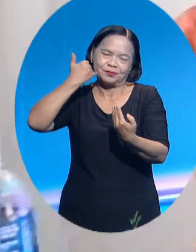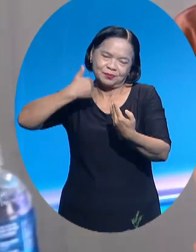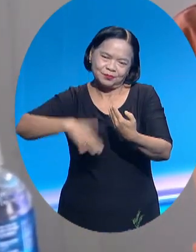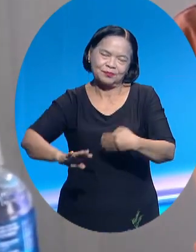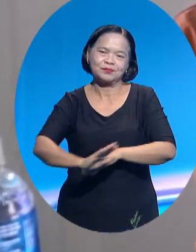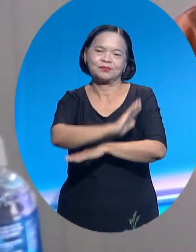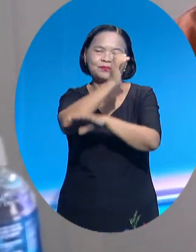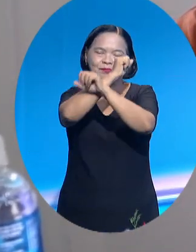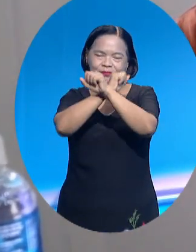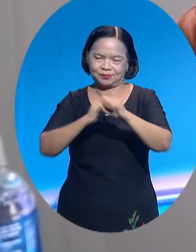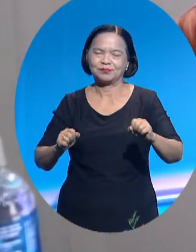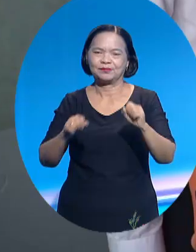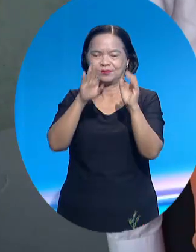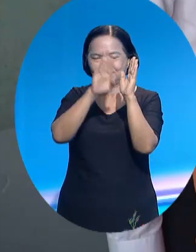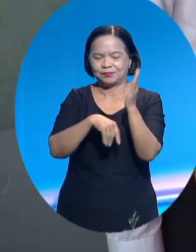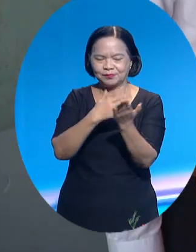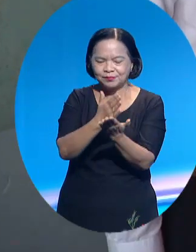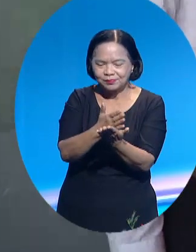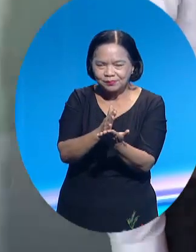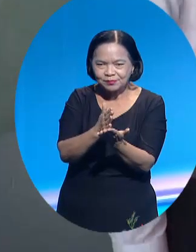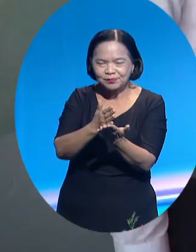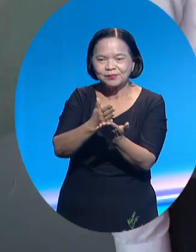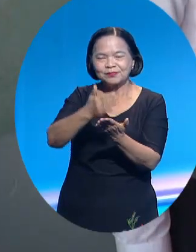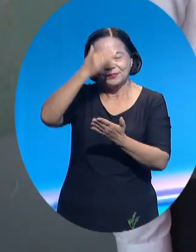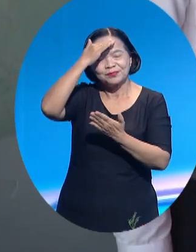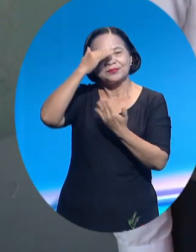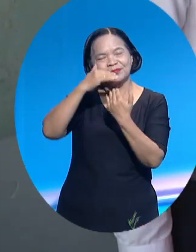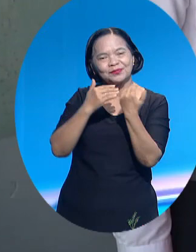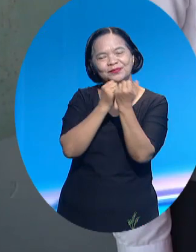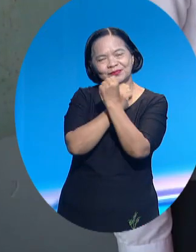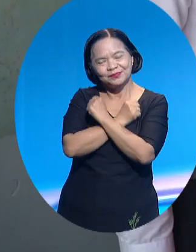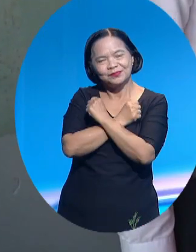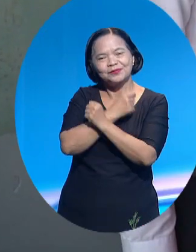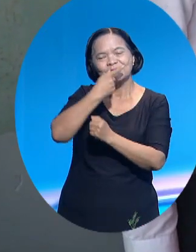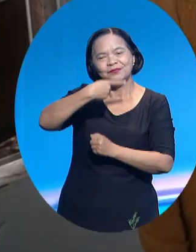vững tại tỉnh Bình Thuận chương trình chia sẻ khó khăn đón xuân ấm áp tại phường Phú Thủy thành phố Phan Thiết